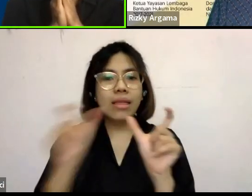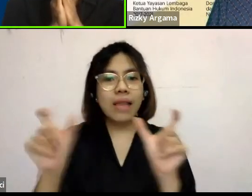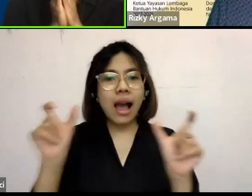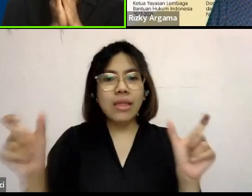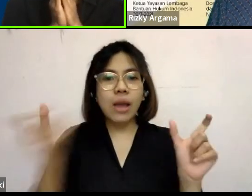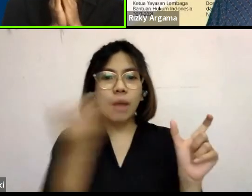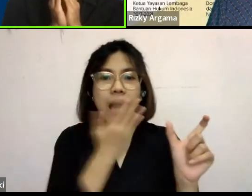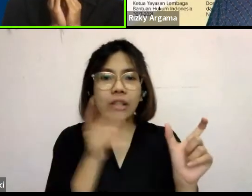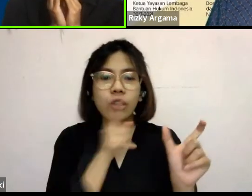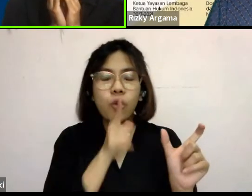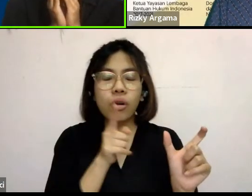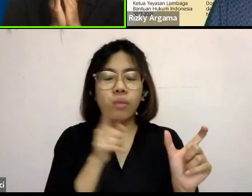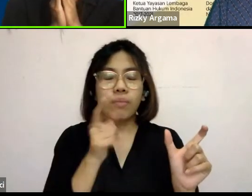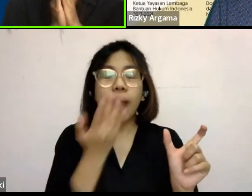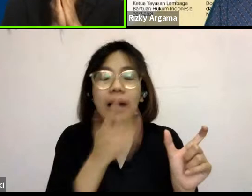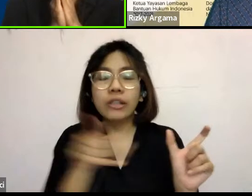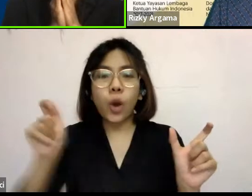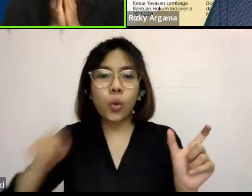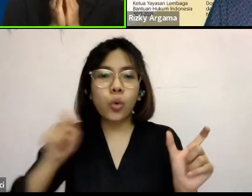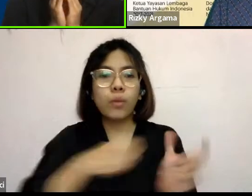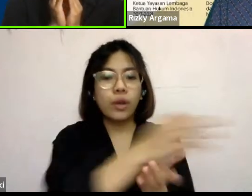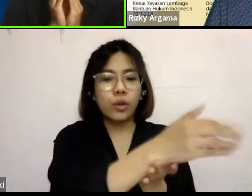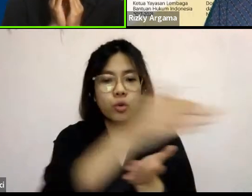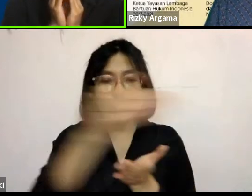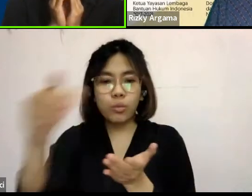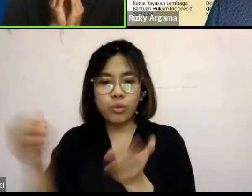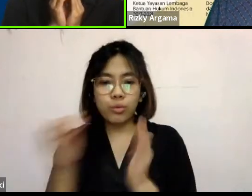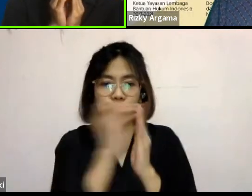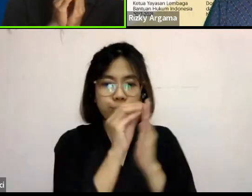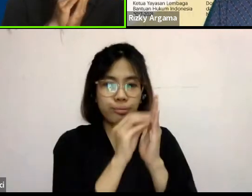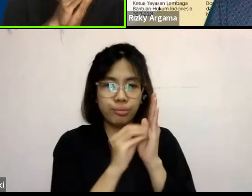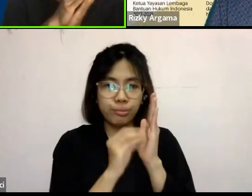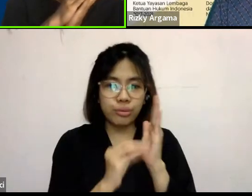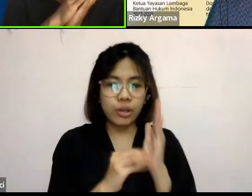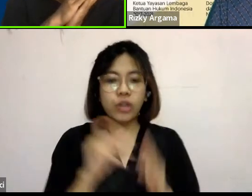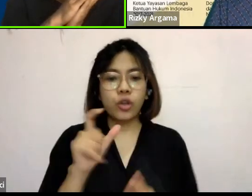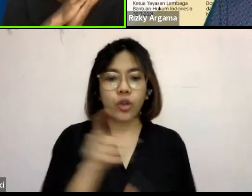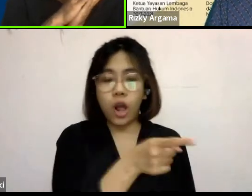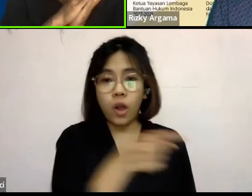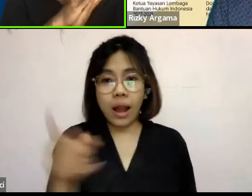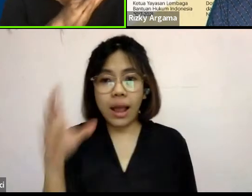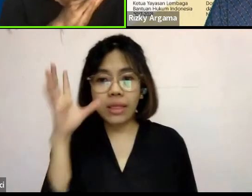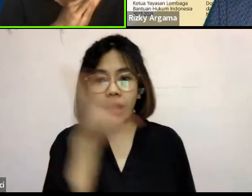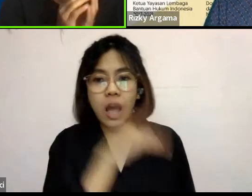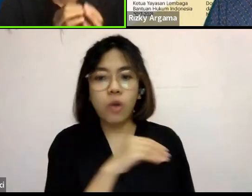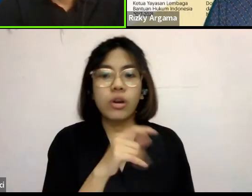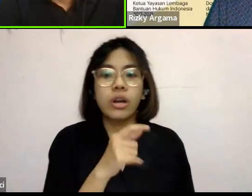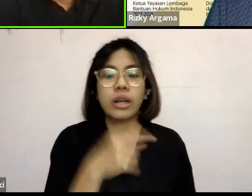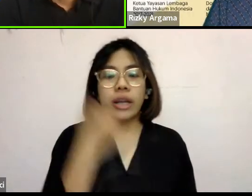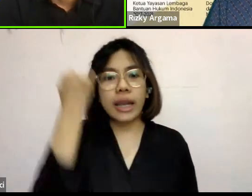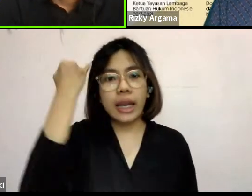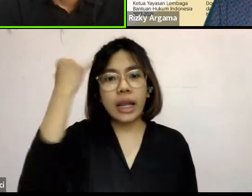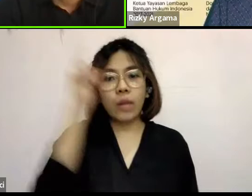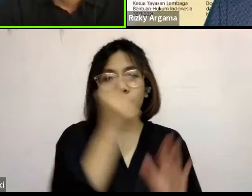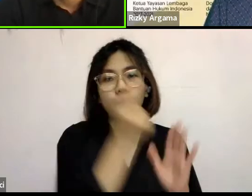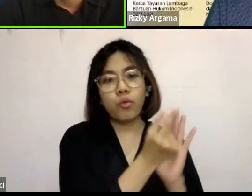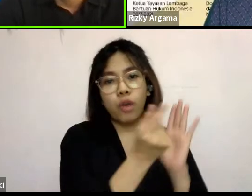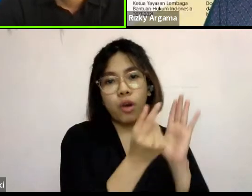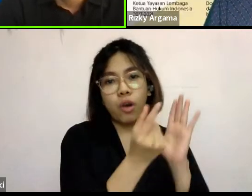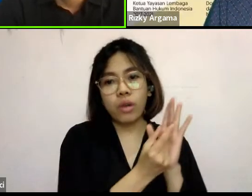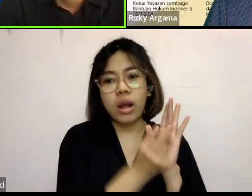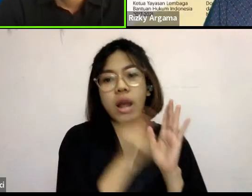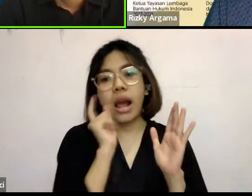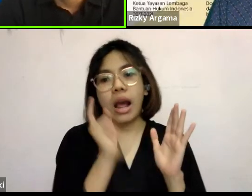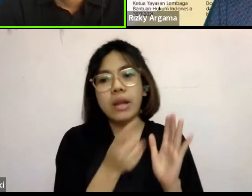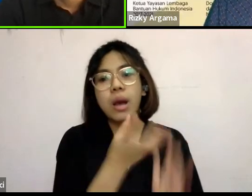di Indonesia terutama di perundang-undangan maka sebetulnya perubahan dinamika